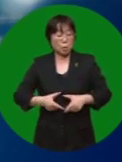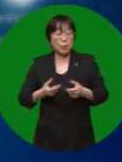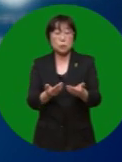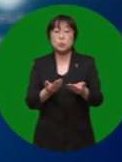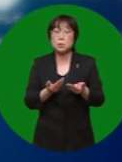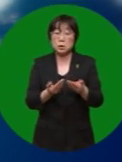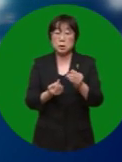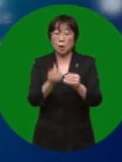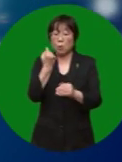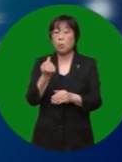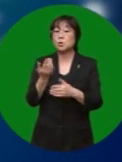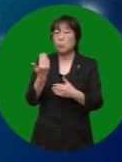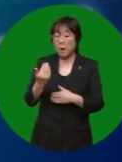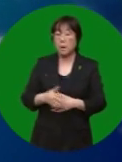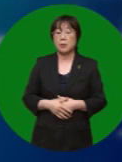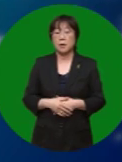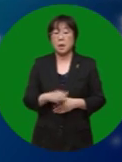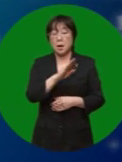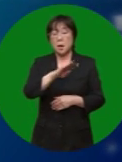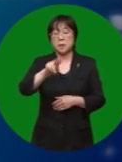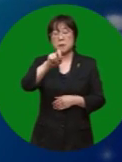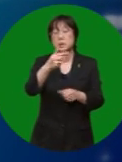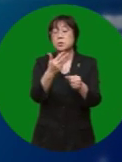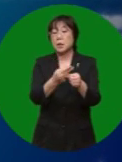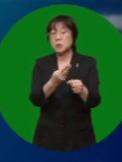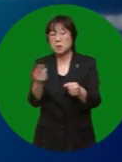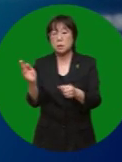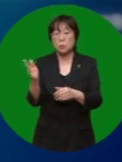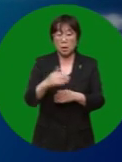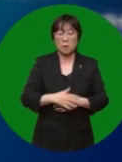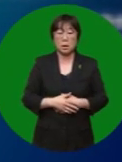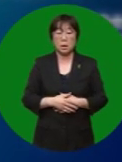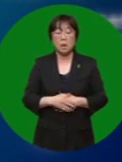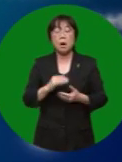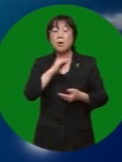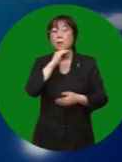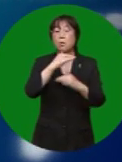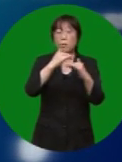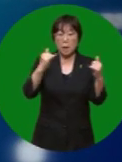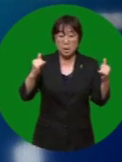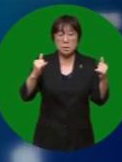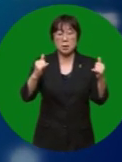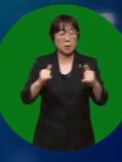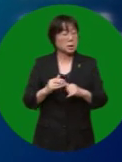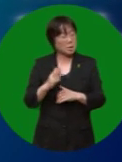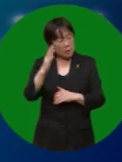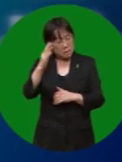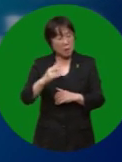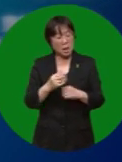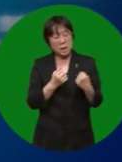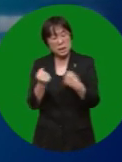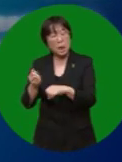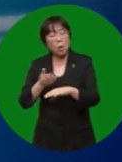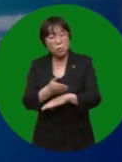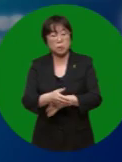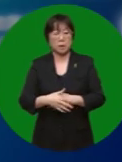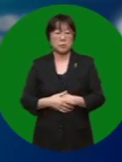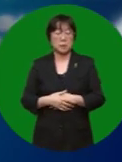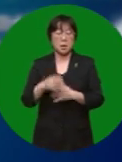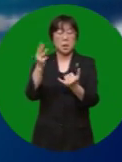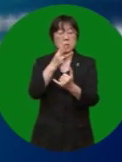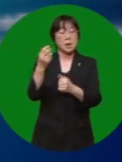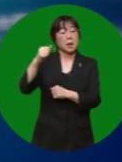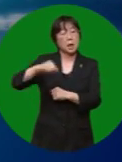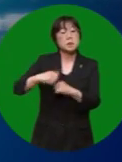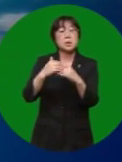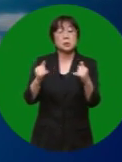本地震が起こる前に平成28年度から高齢者の皆さん方がね、なかなかもう逃げ遅れると、災害弱